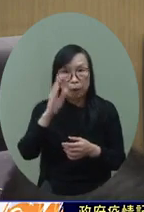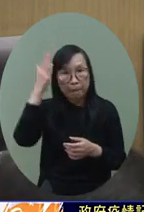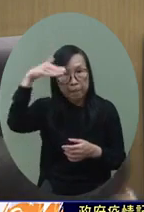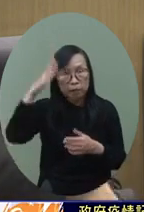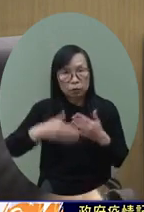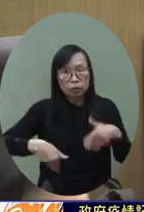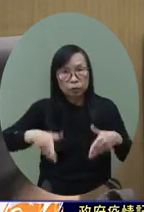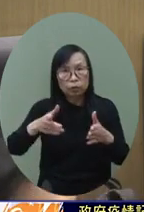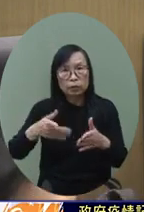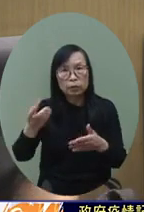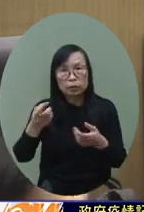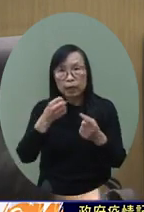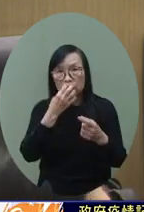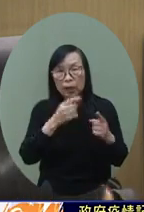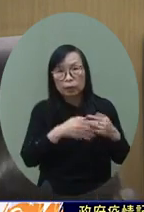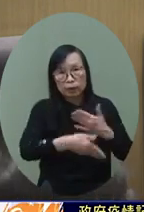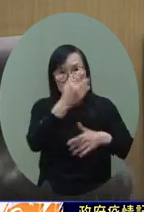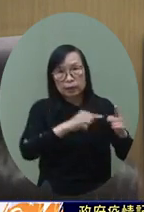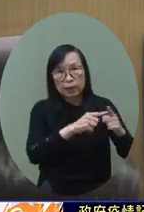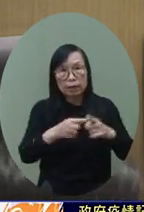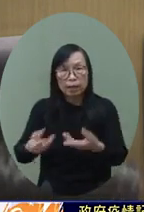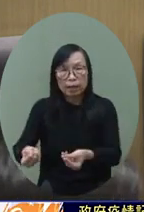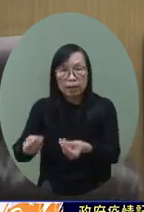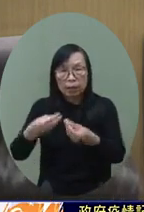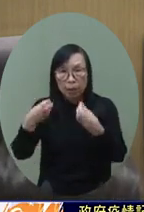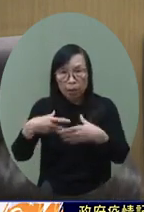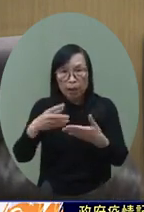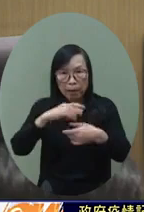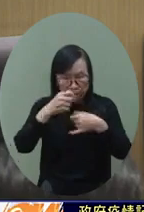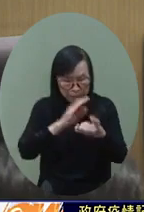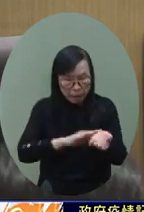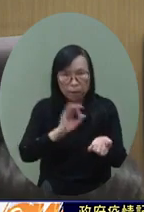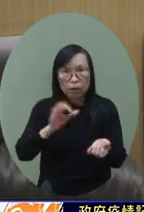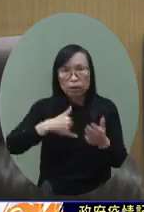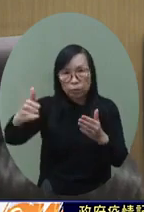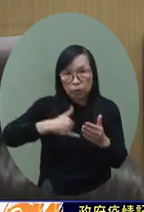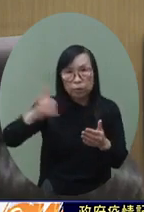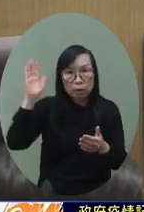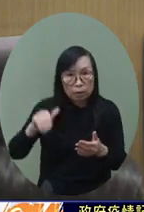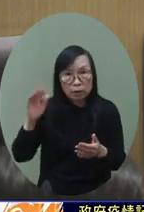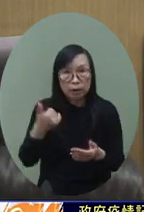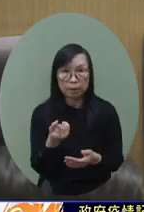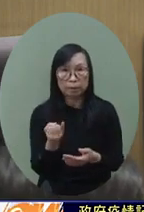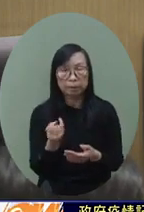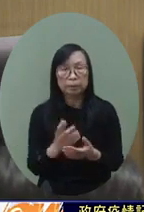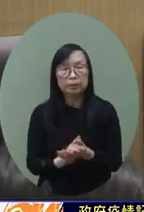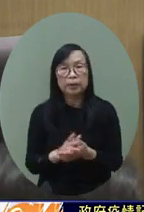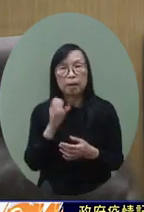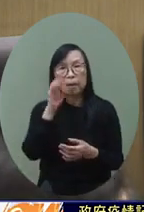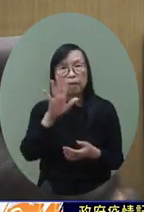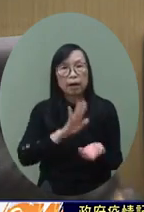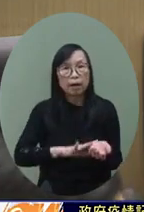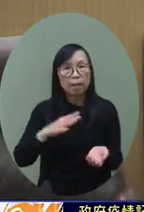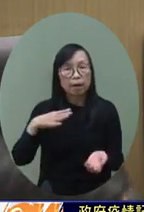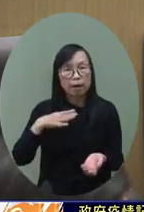啲居民出示翻嗰個陰性的檢測證明先至可以出入咧？最後就想問翻疫情嗰度咧，